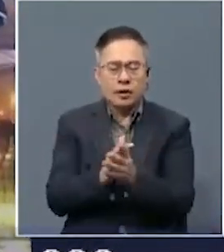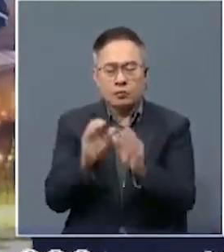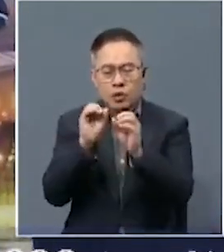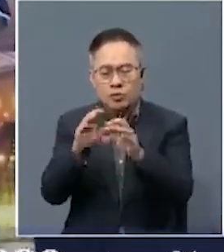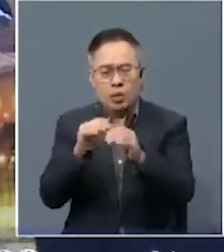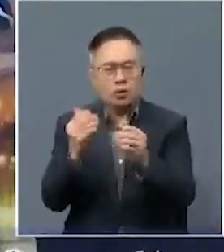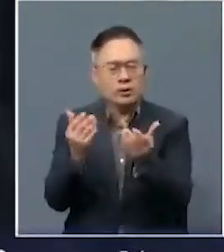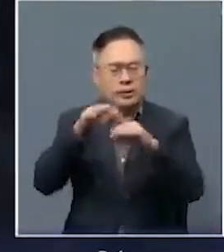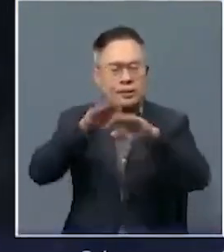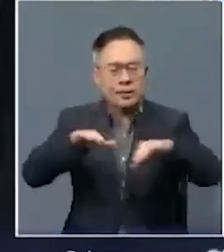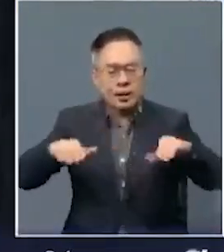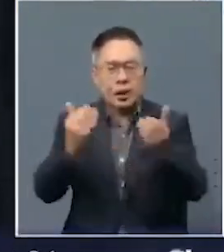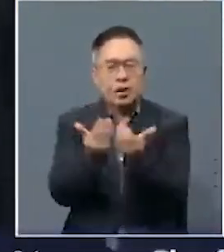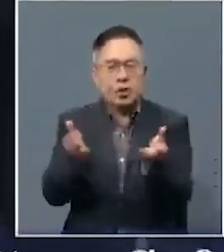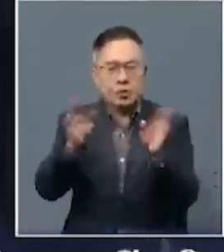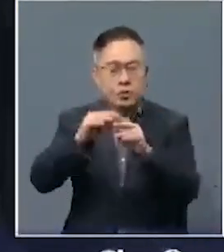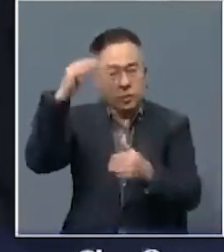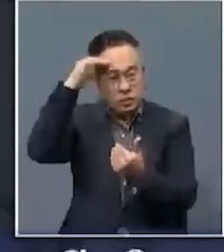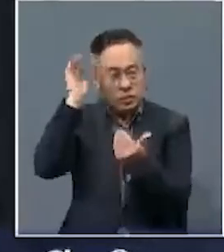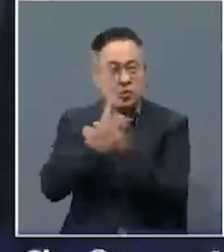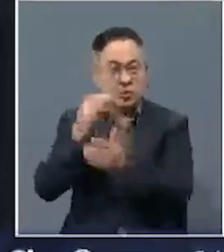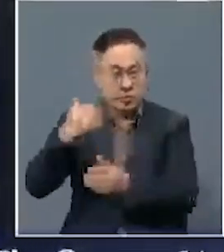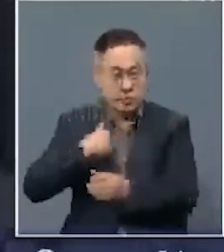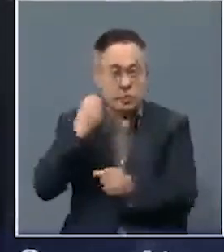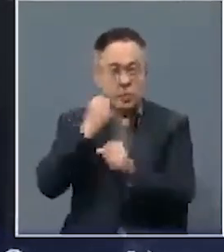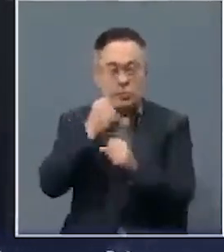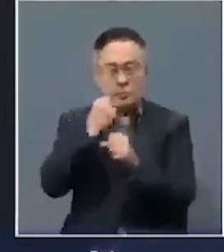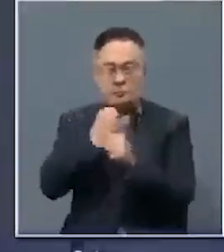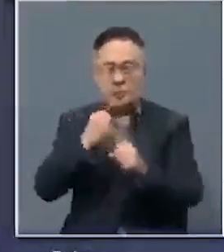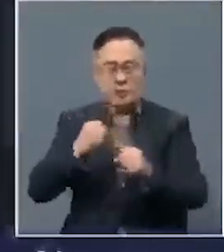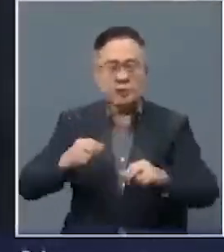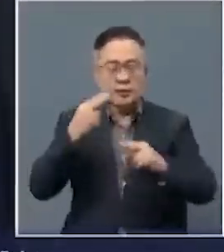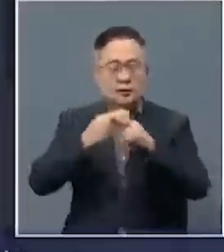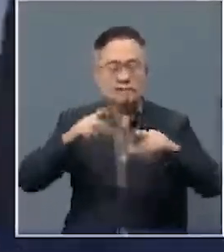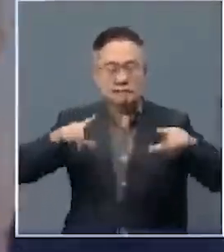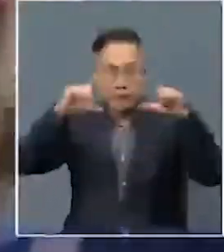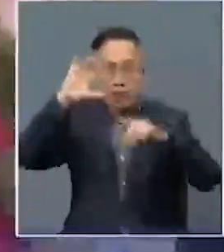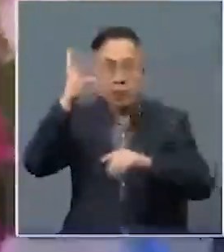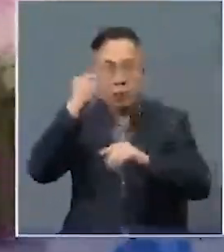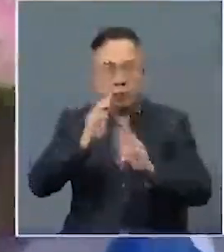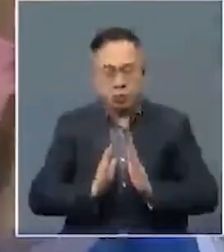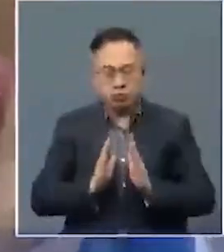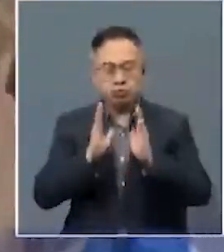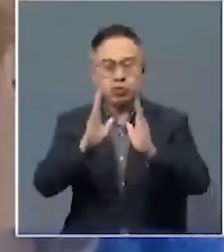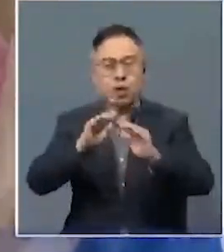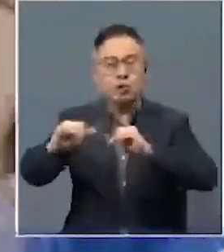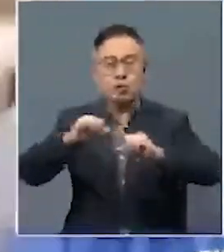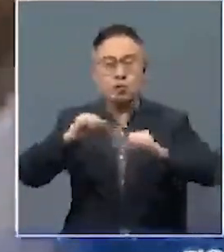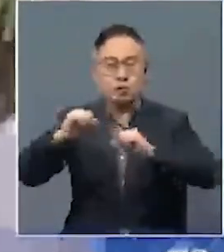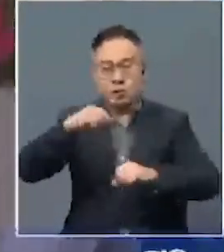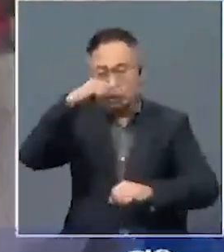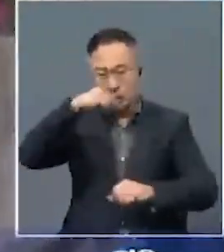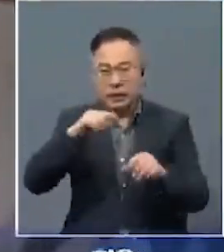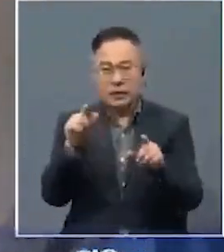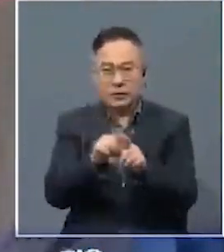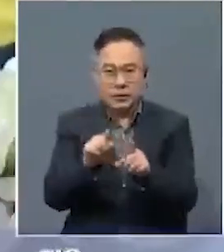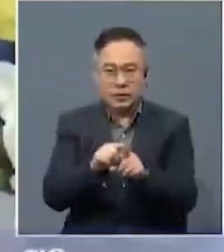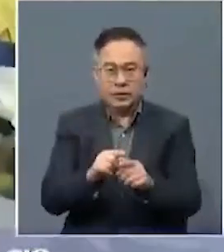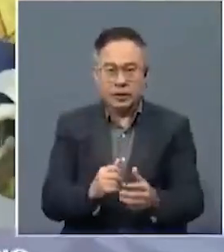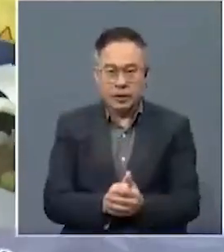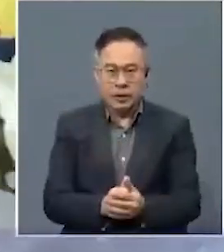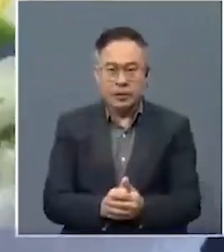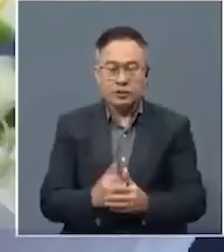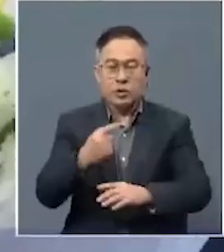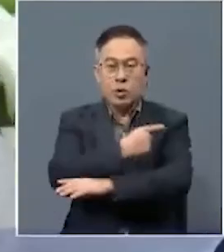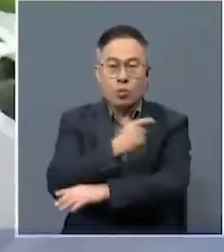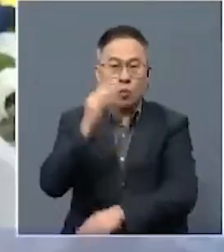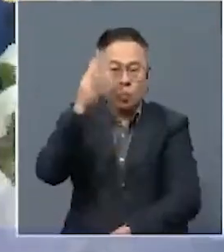นักกีฬาที่ไปไกลถึงระดับโลกแล้วก็ก็สามารถเป็นแรงบันดาลใจให้กับเยาวชนของชาติได้เป็นอย่างดีครับซึ่งพรุ่ง